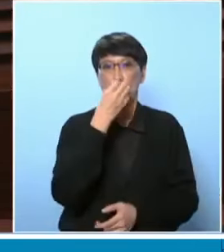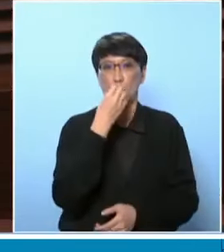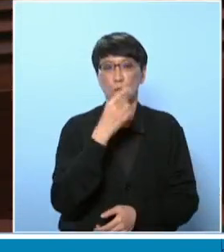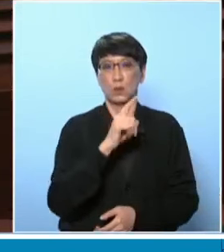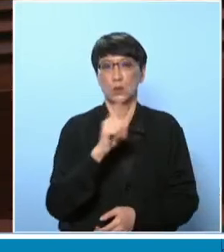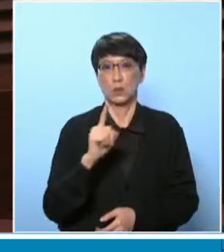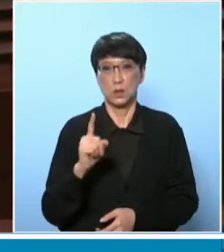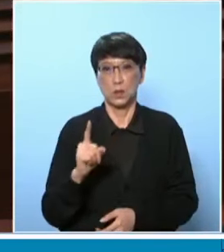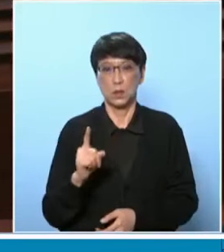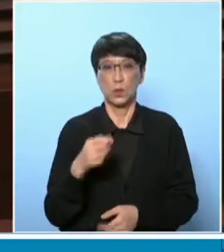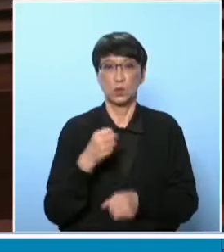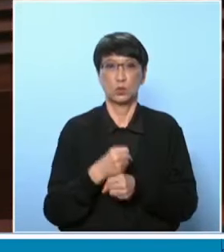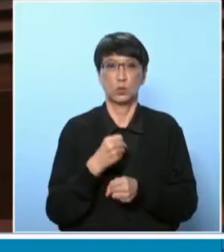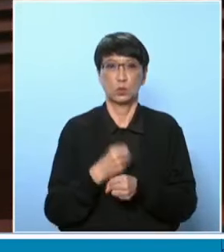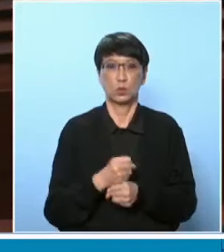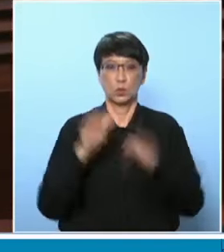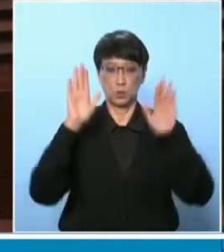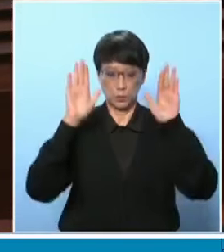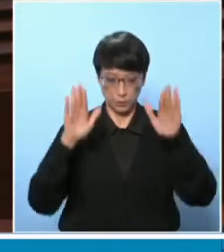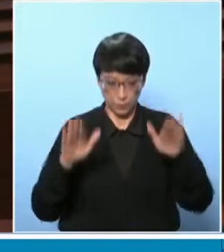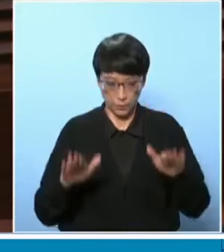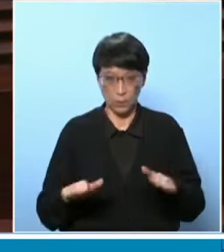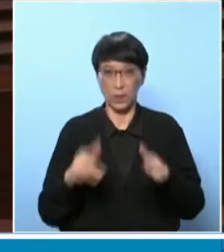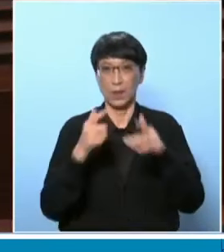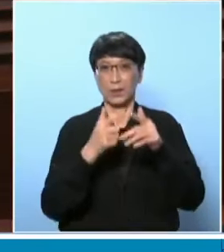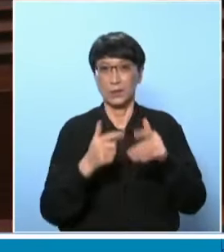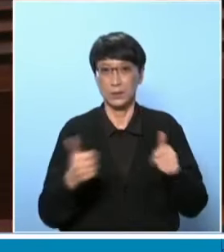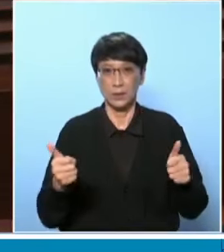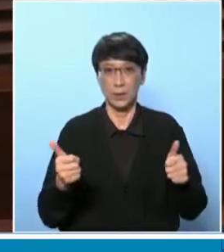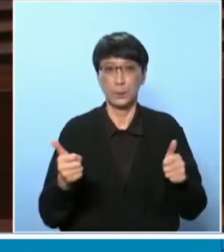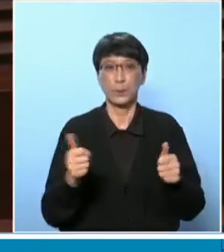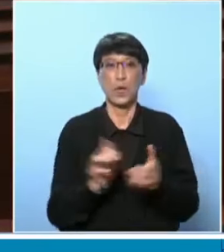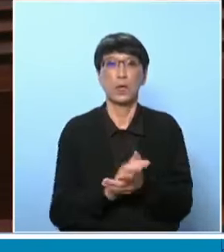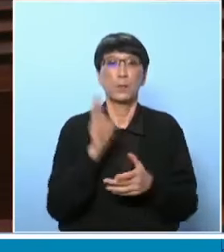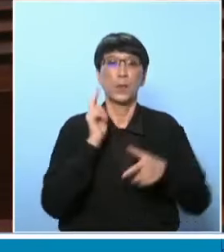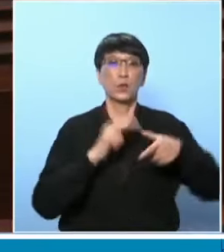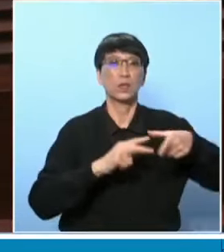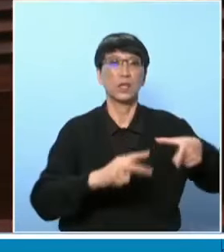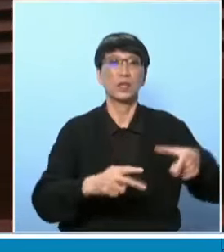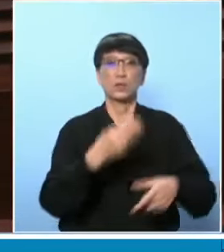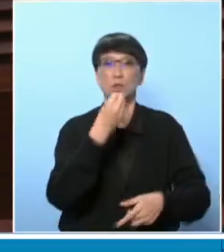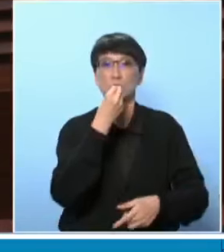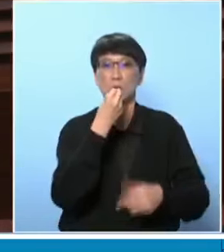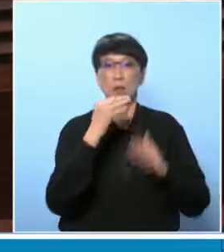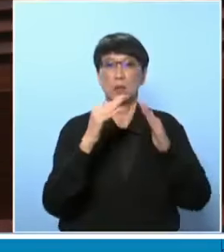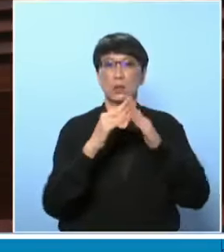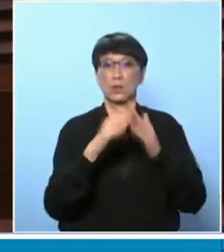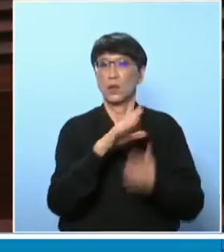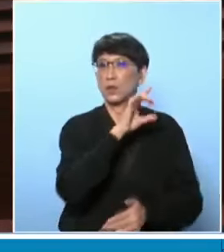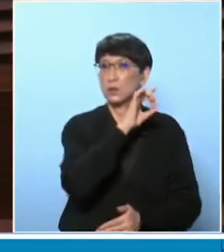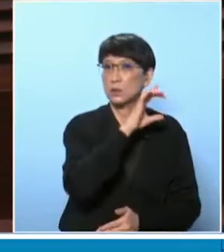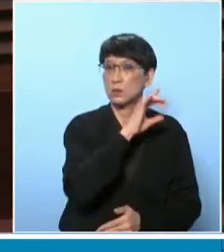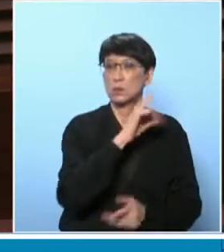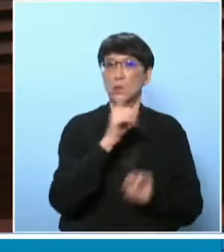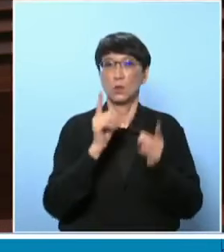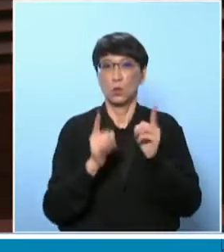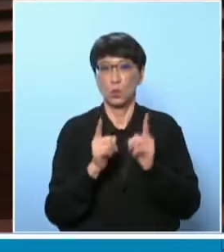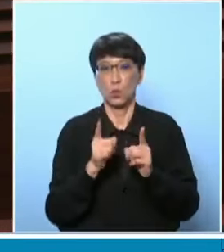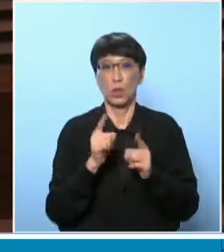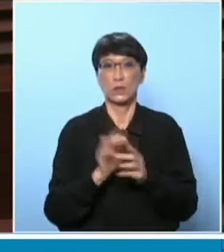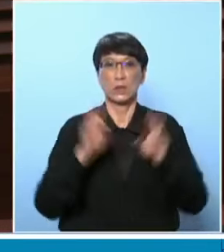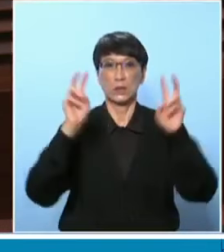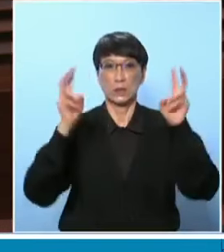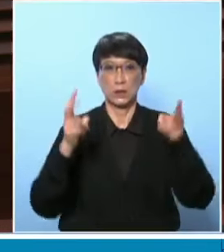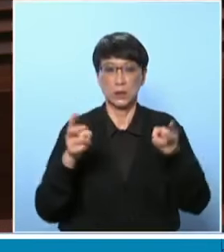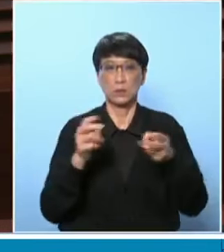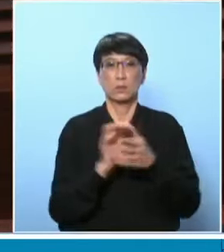點樣做到穆斯林友善嘅，譬如介紹嘅餐廳啊，或者酒店啊，或者一啲節目